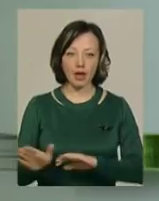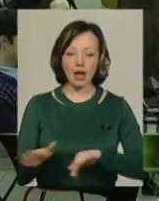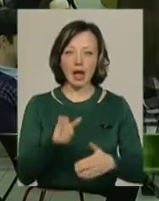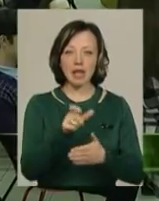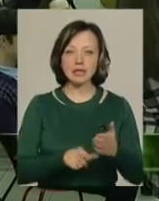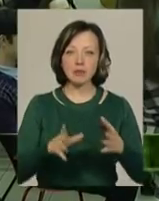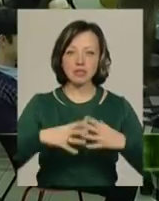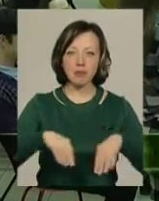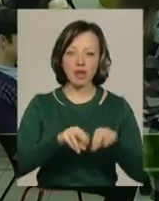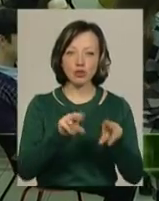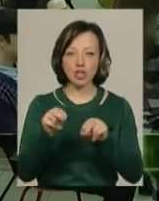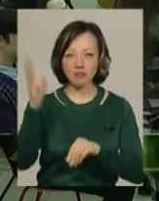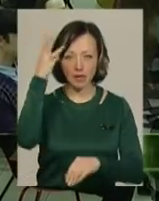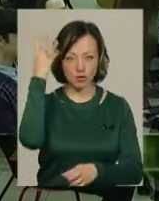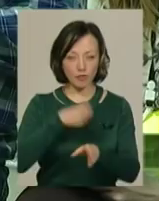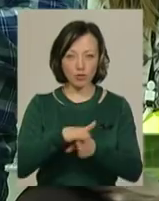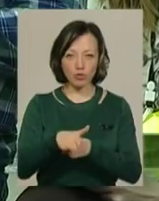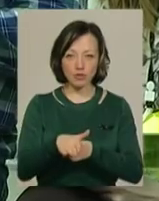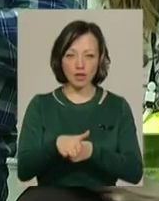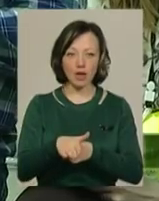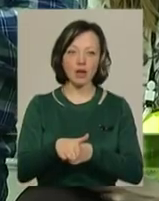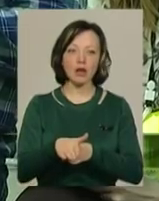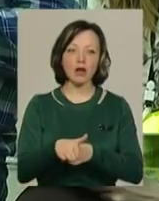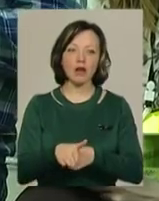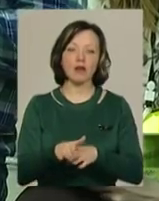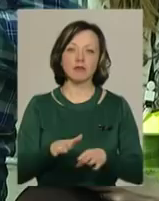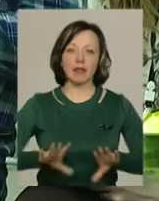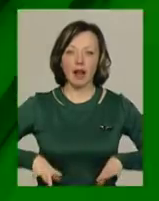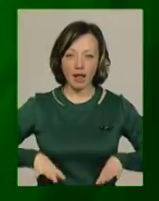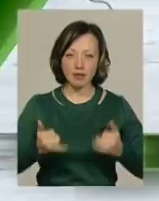Рецепт сімейного щастя. У Хмельницькому відбувся воркшоп для подружніх пар.